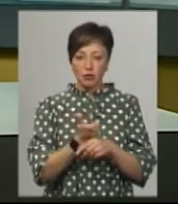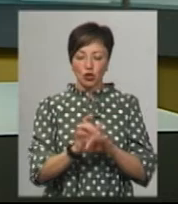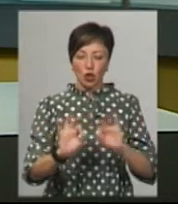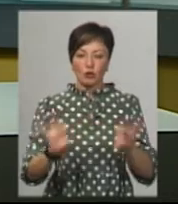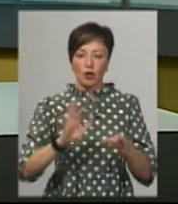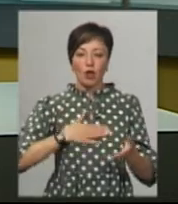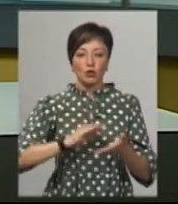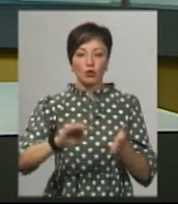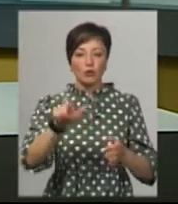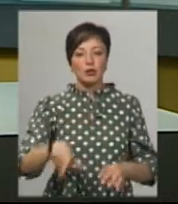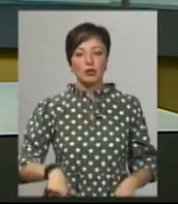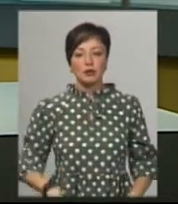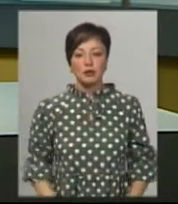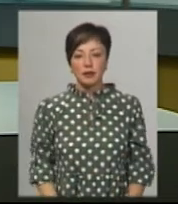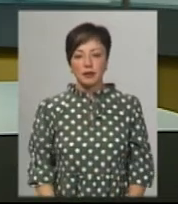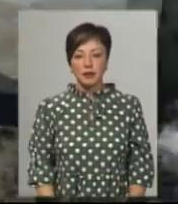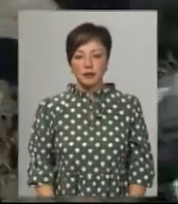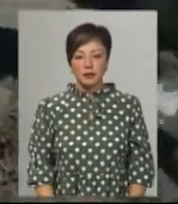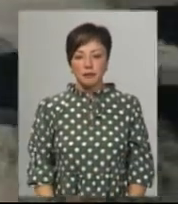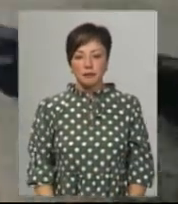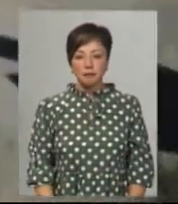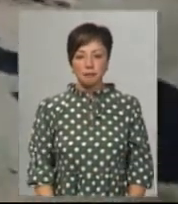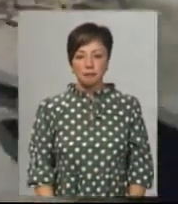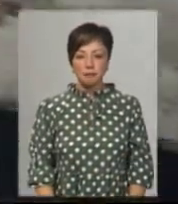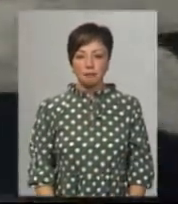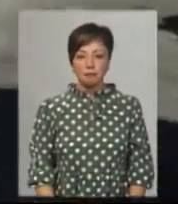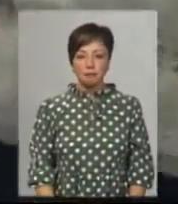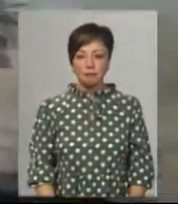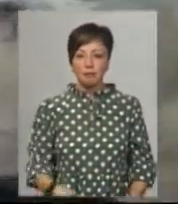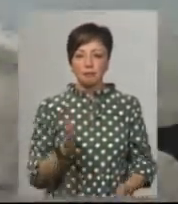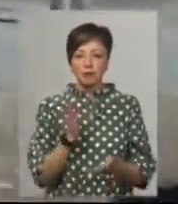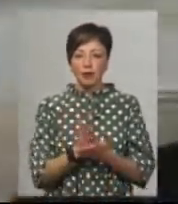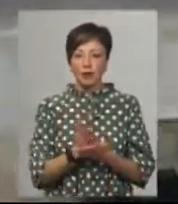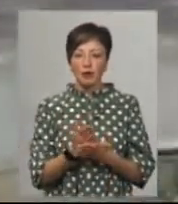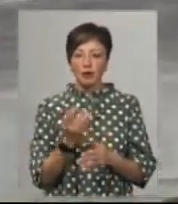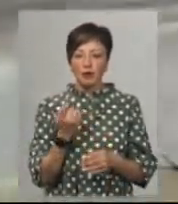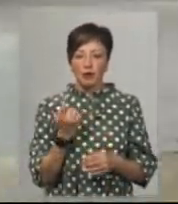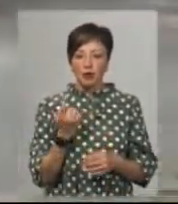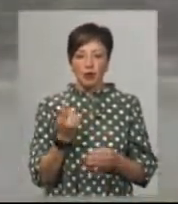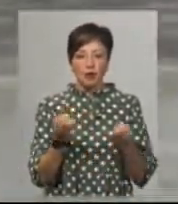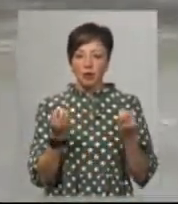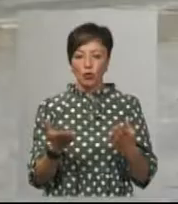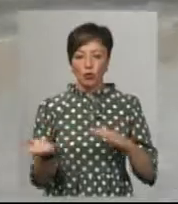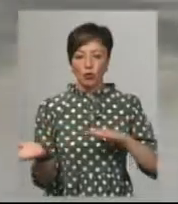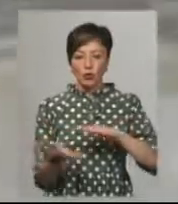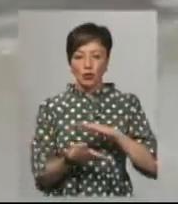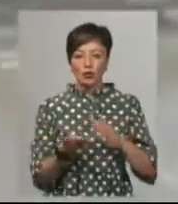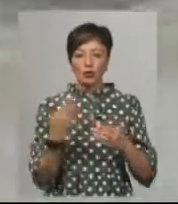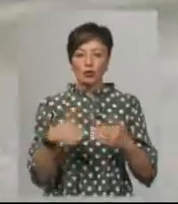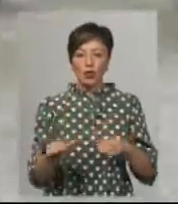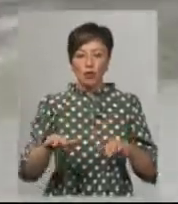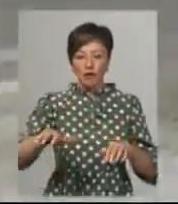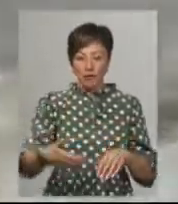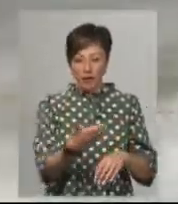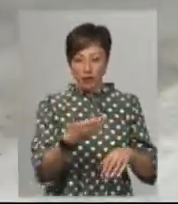це розповість Світлана Парубок. Немає ні одного. Їх не просто зрізали, вже і